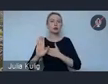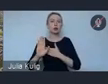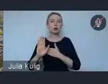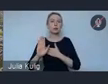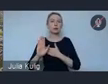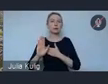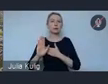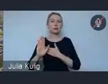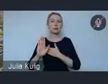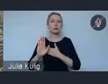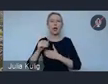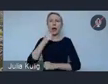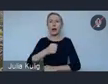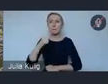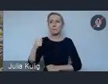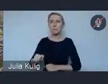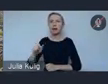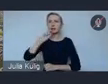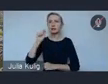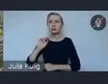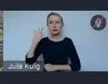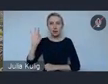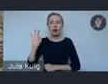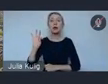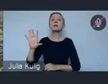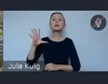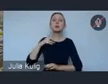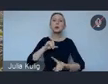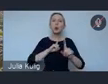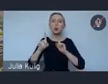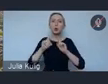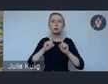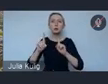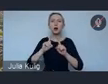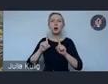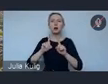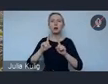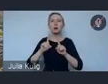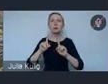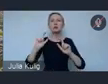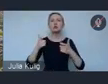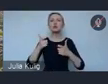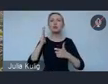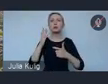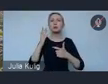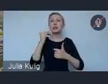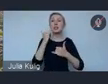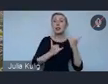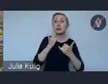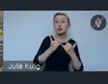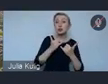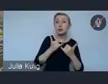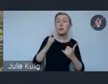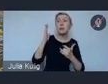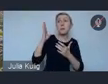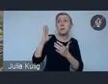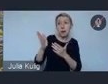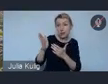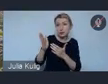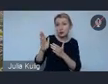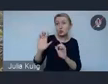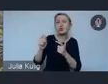ambasady ukraińskiej myśmy rozmawiali o tym co zrobimy jeśli jak zareaguje my